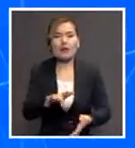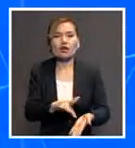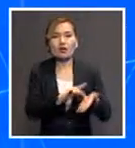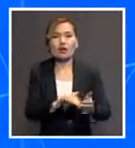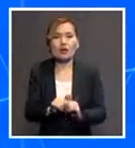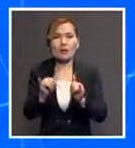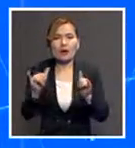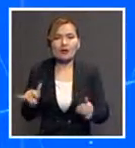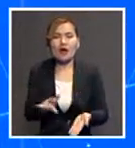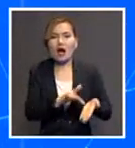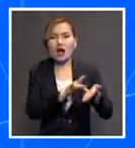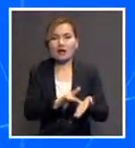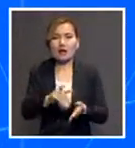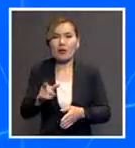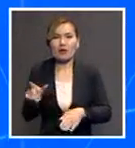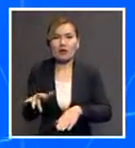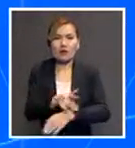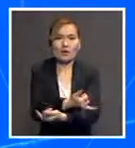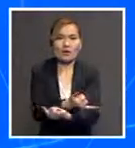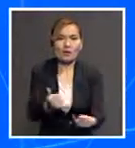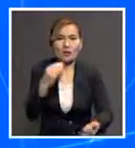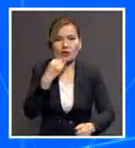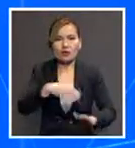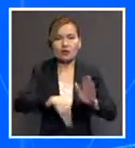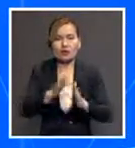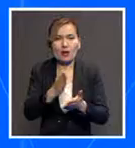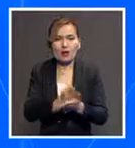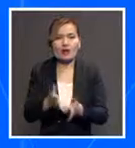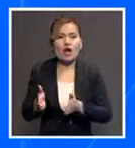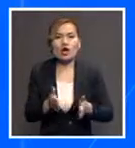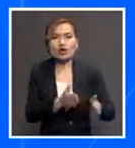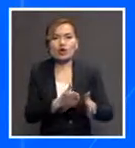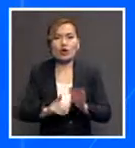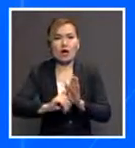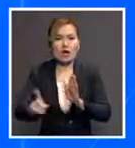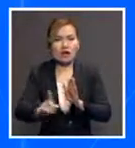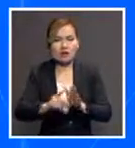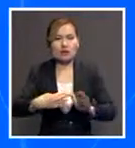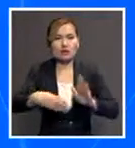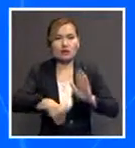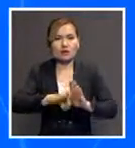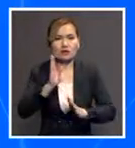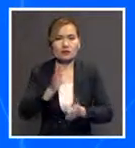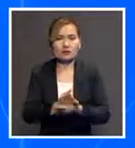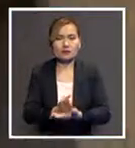әуелі саяхатшыларға қызмет көрсету сапасының артқаны және қатынас жолының жақсарғаны негіз болып отыр.